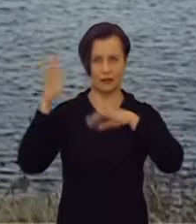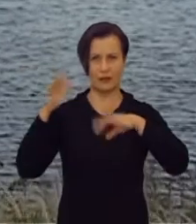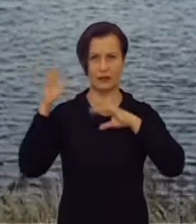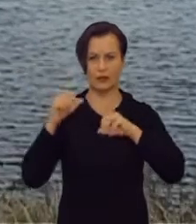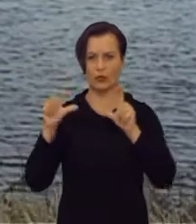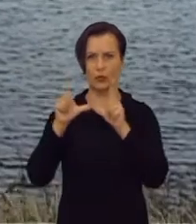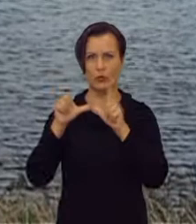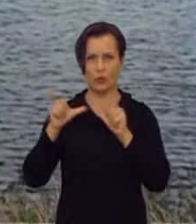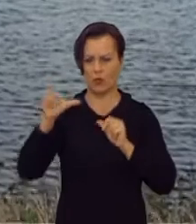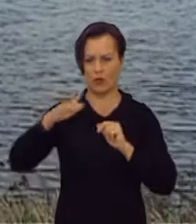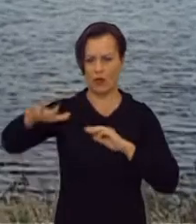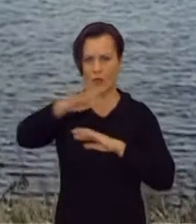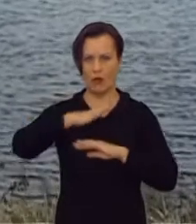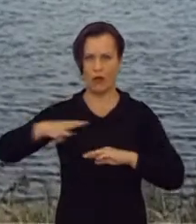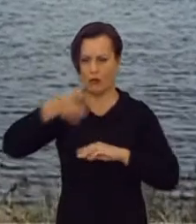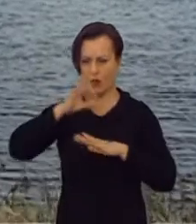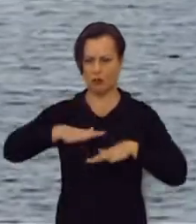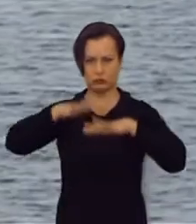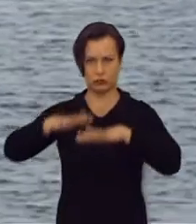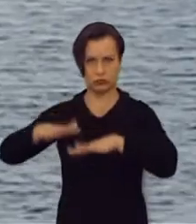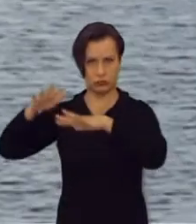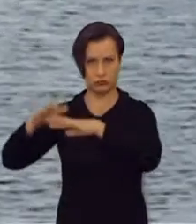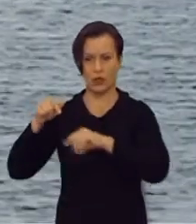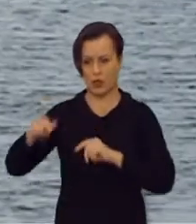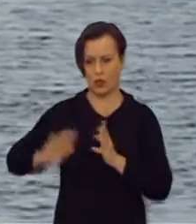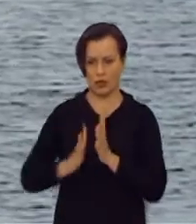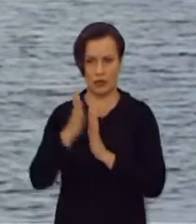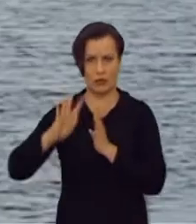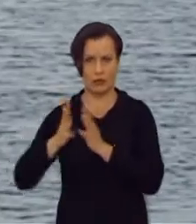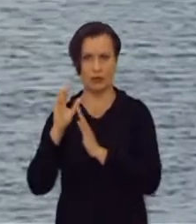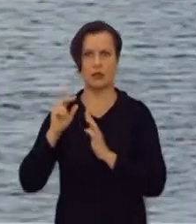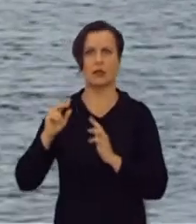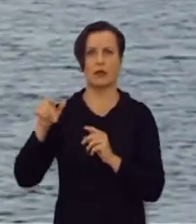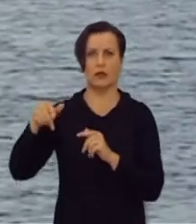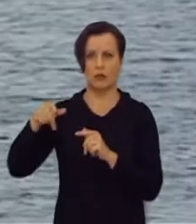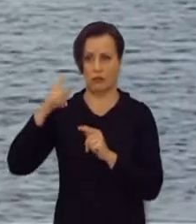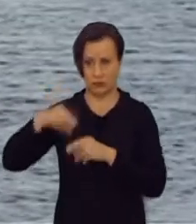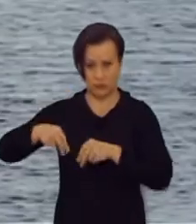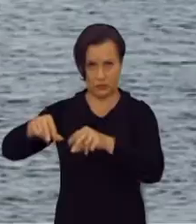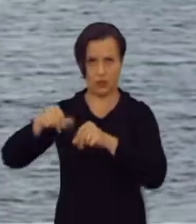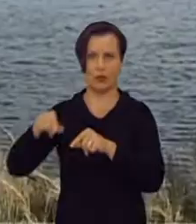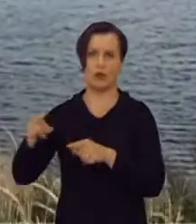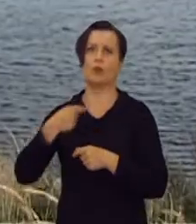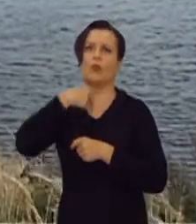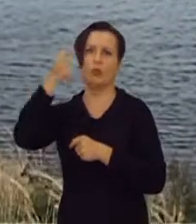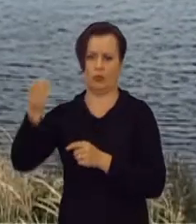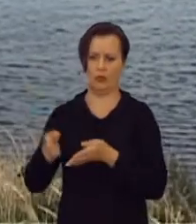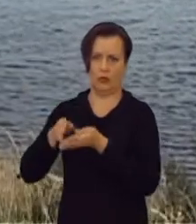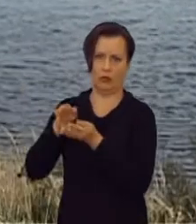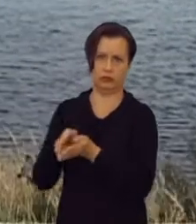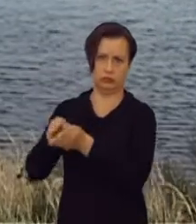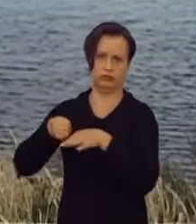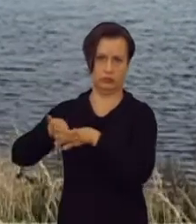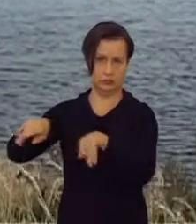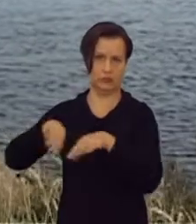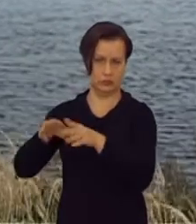Nesibaigiantys lietūs skandina ūkininkų laukus. Ten, kur turėtų būti sėjami žiemkenčiai, laukia gulbės. Mūsų paskaičiavimus rugpjūčio mėnesį